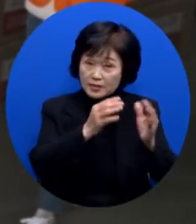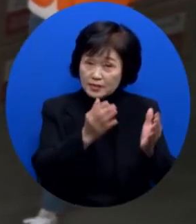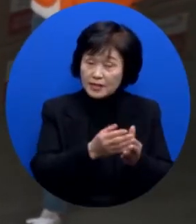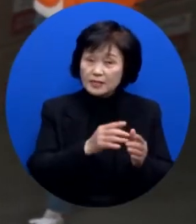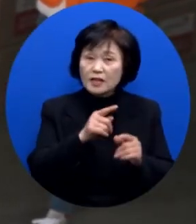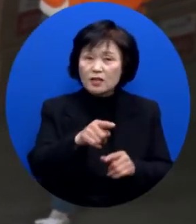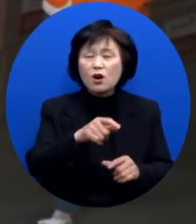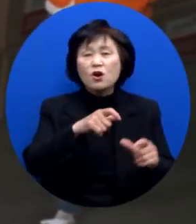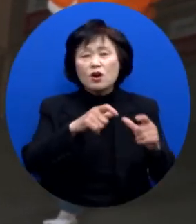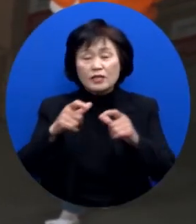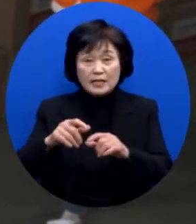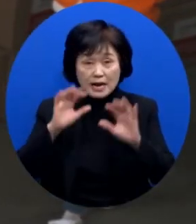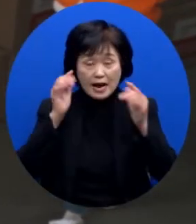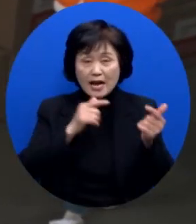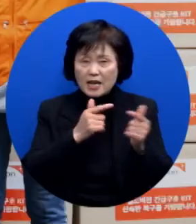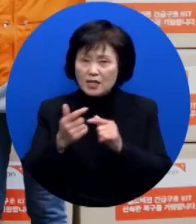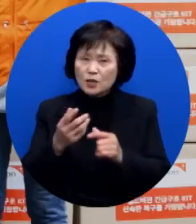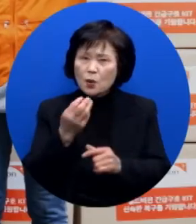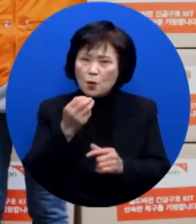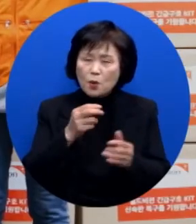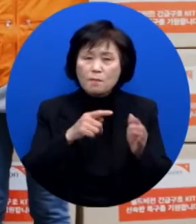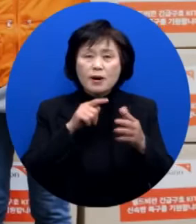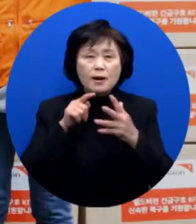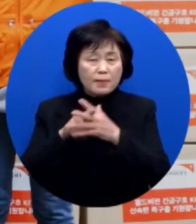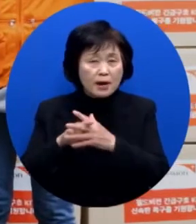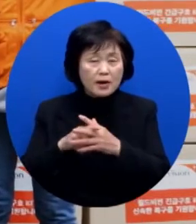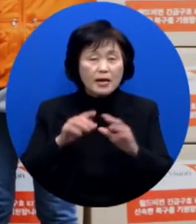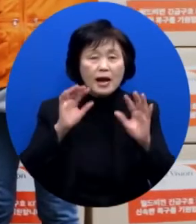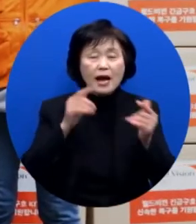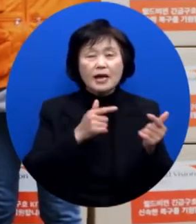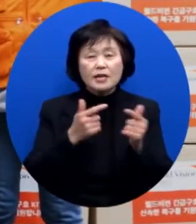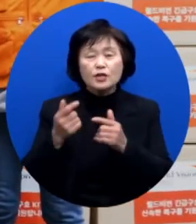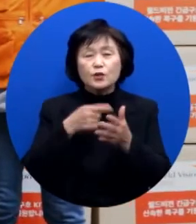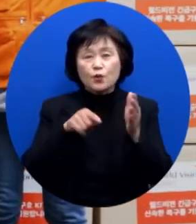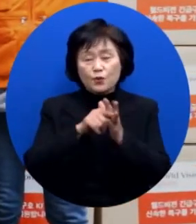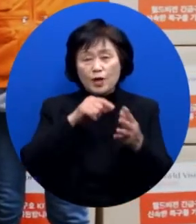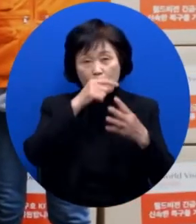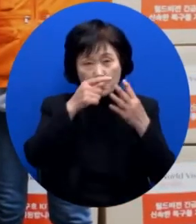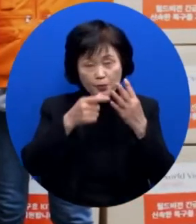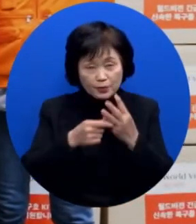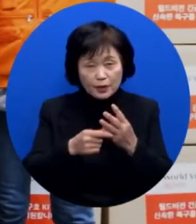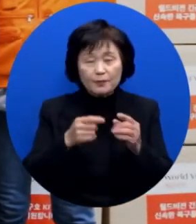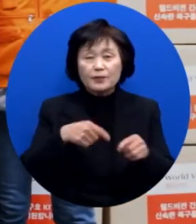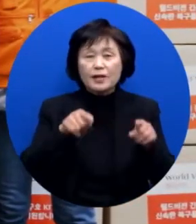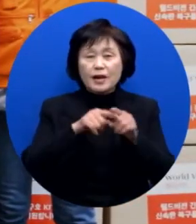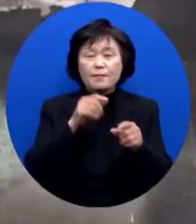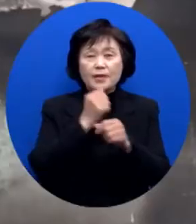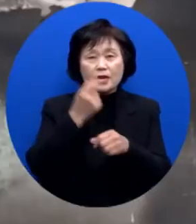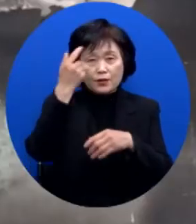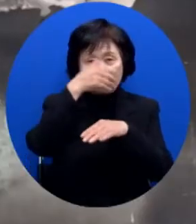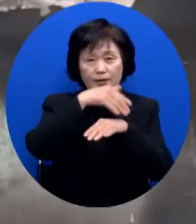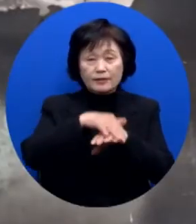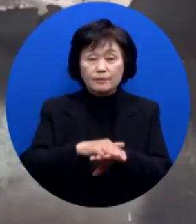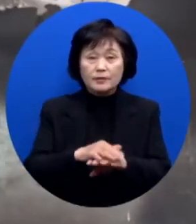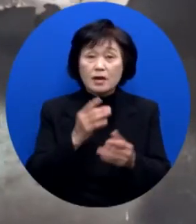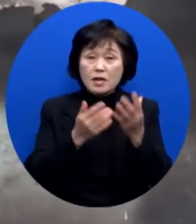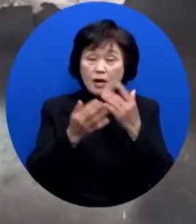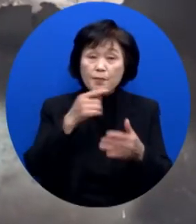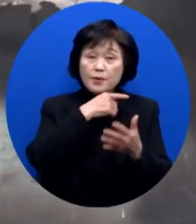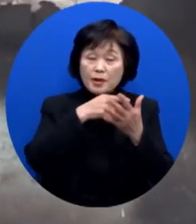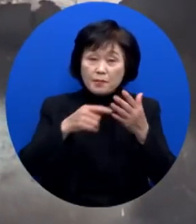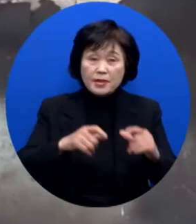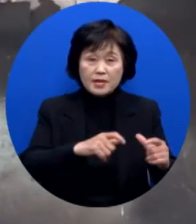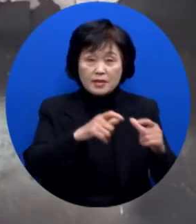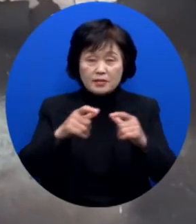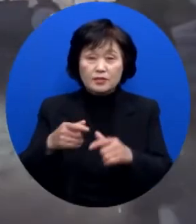파악해 심리 정서 회복을 위한 아동부 프로그램도 연기할 개 백도 밝혔습니다 $3 피해 지역을